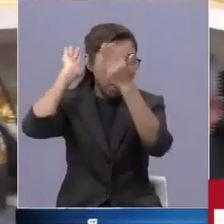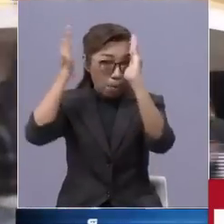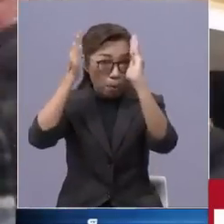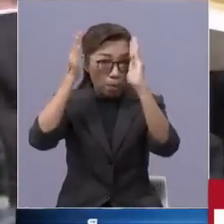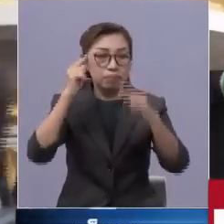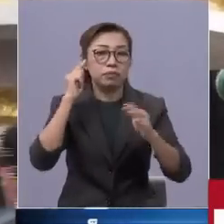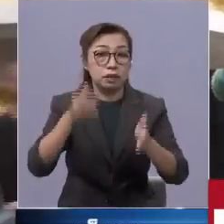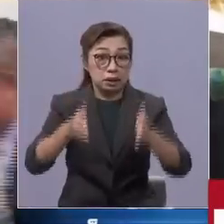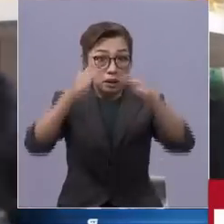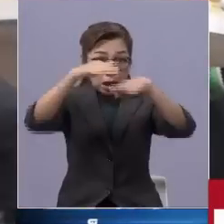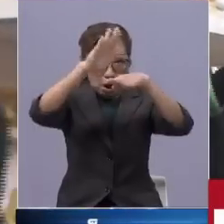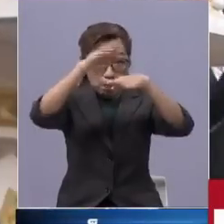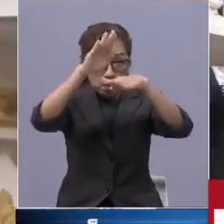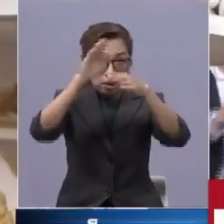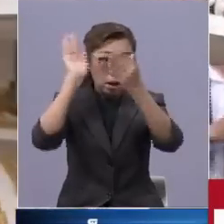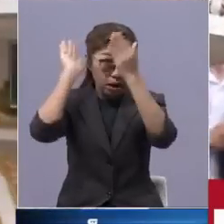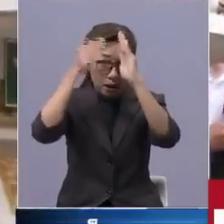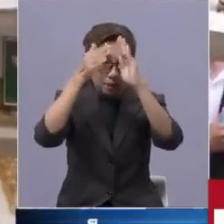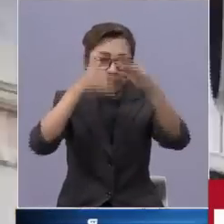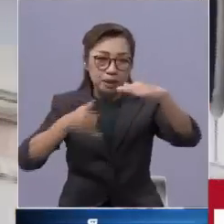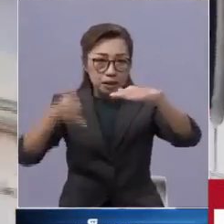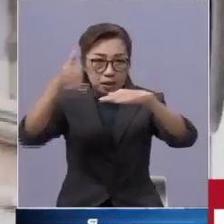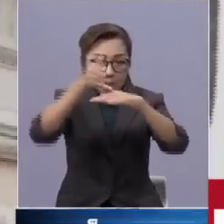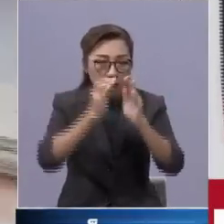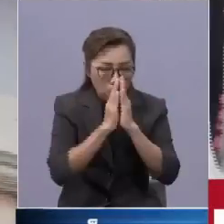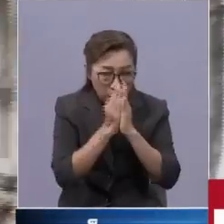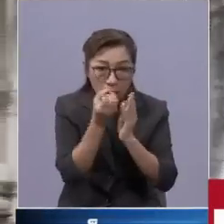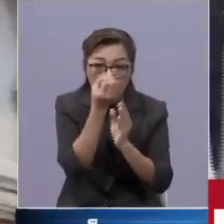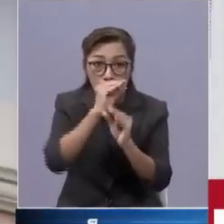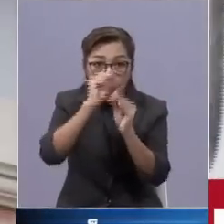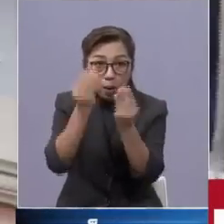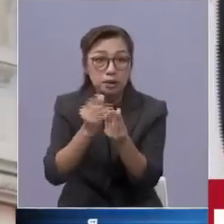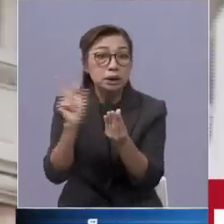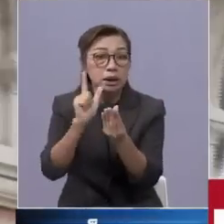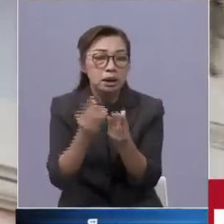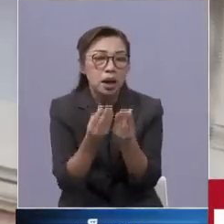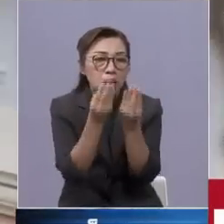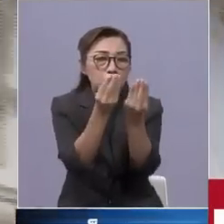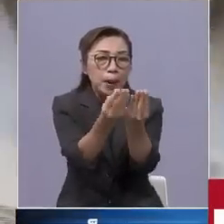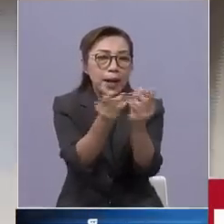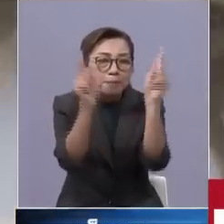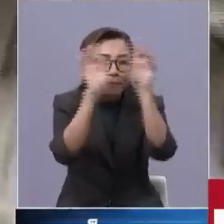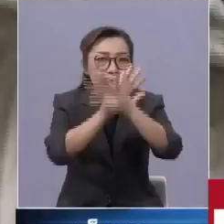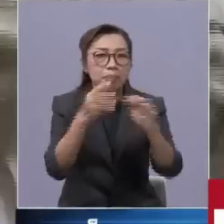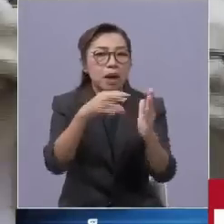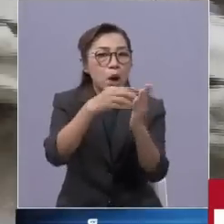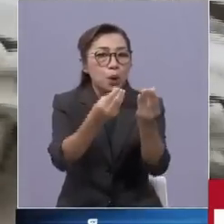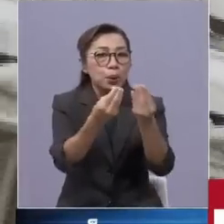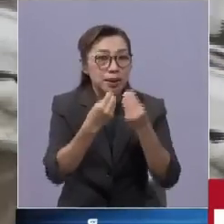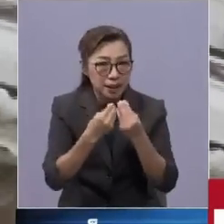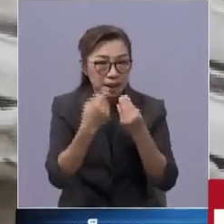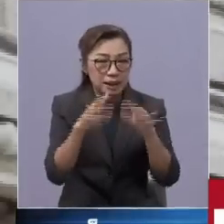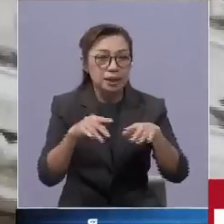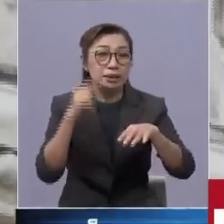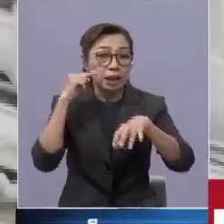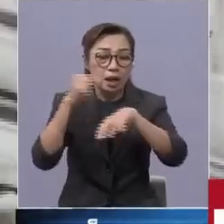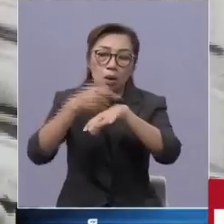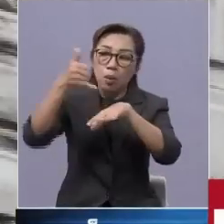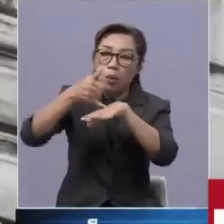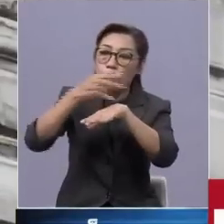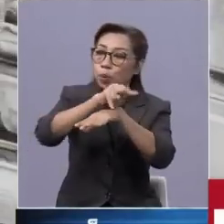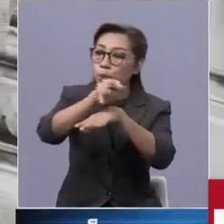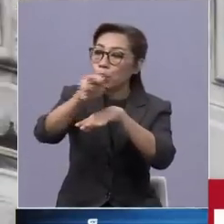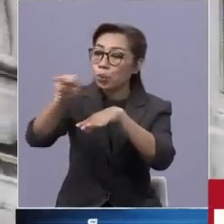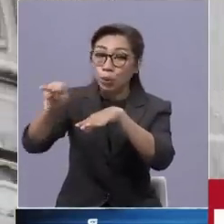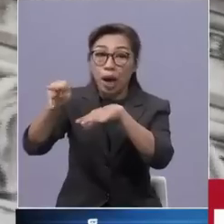าพร้อมถวายพวงมาลัยดอกดาวเรืองนะครับสีเหลืองเพื่อความเป็นสิริมงคลและได้หันมาดูทิวทัศน์บริเวณรอบทำเนียบรัฐบา